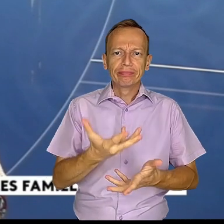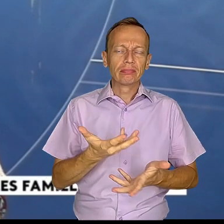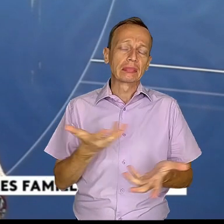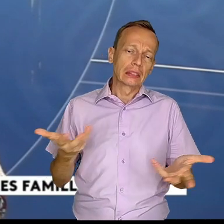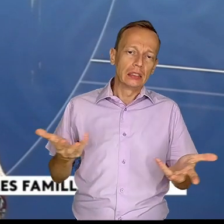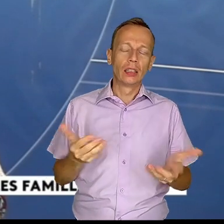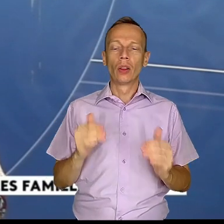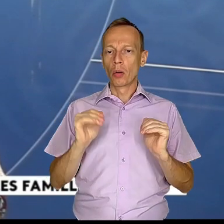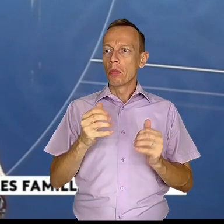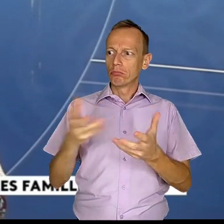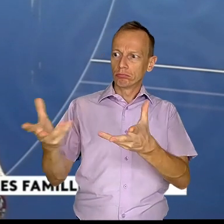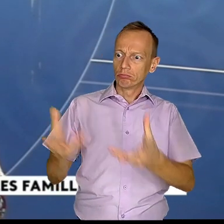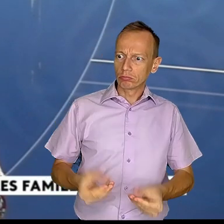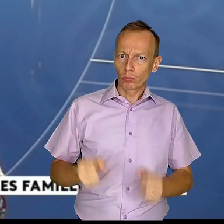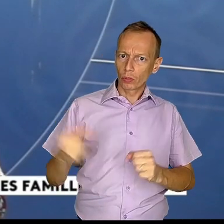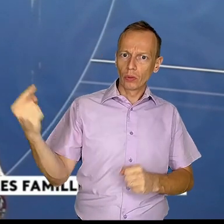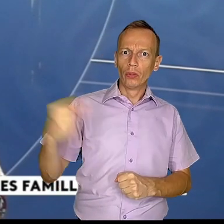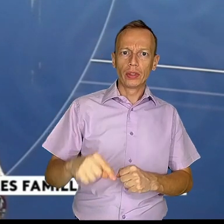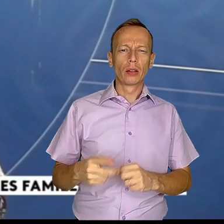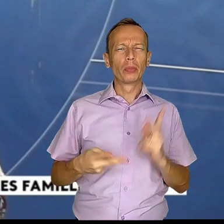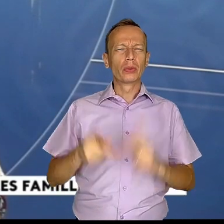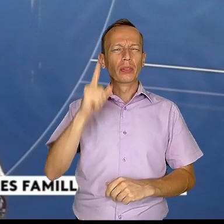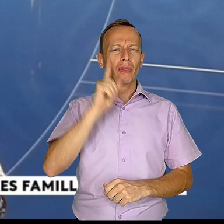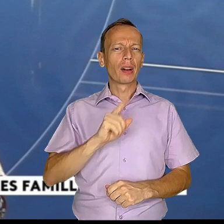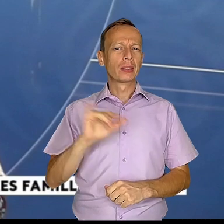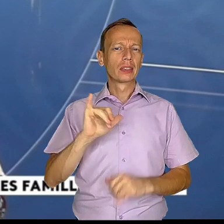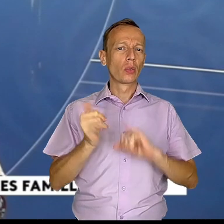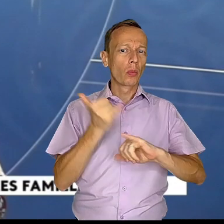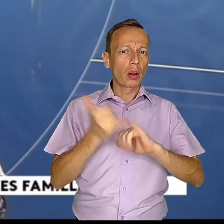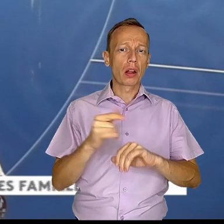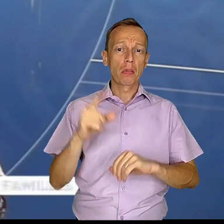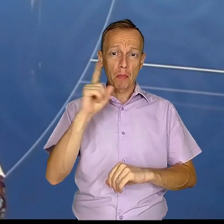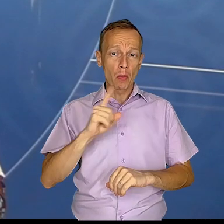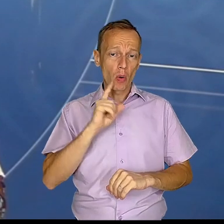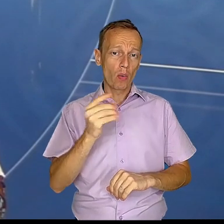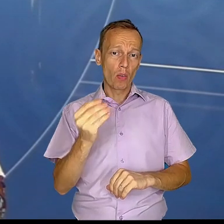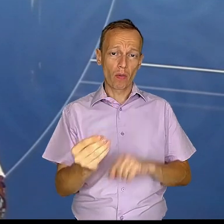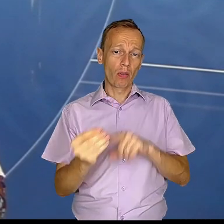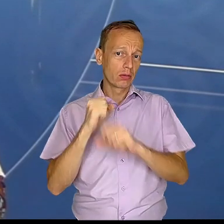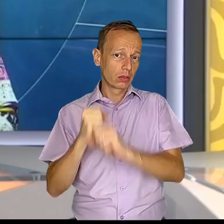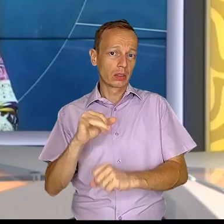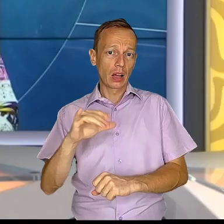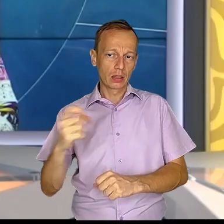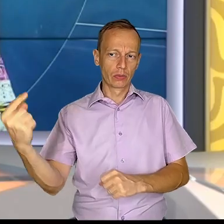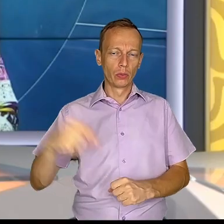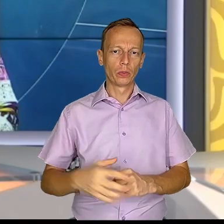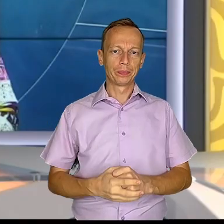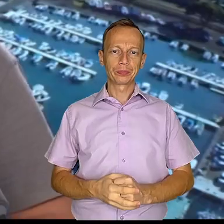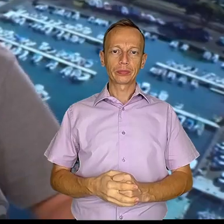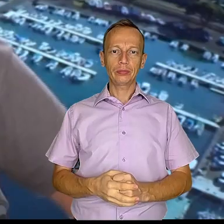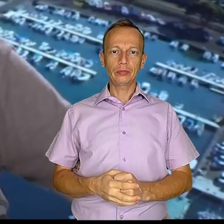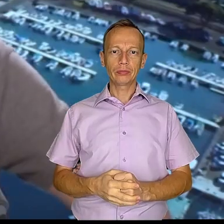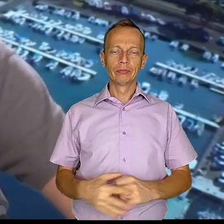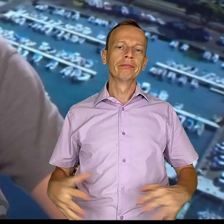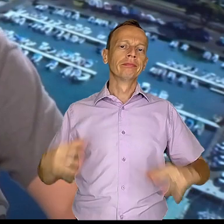faire cette démarche en général, mais ils sont les bienvenus aussi. C'est plus des femmes, des compagnes et des mères, j'ai eu.